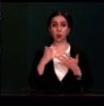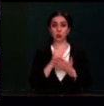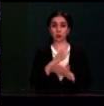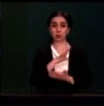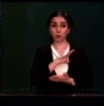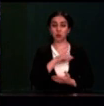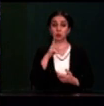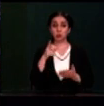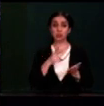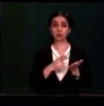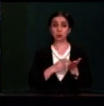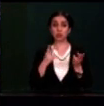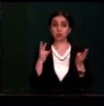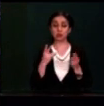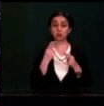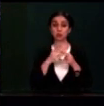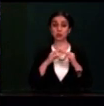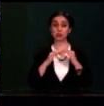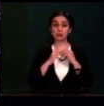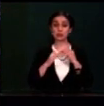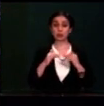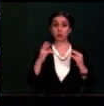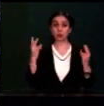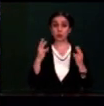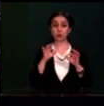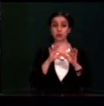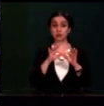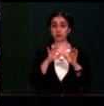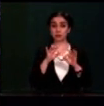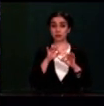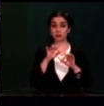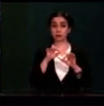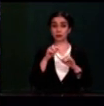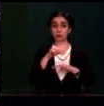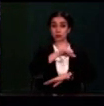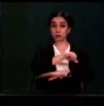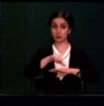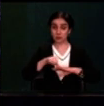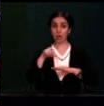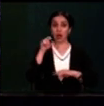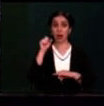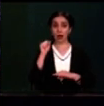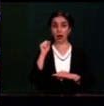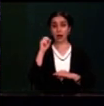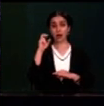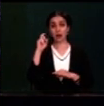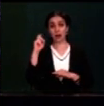Buni isbot qilish uchun quyidagi tekislikni o'tkazib olamiz. Bu tekislik A,